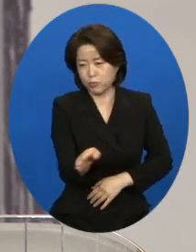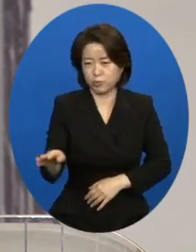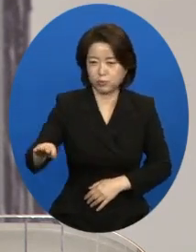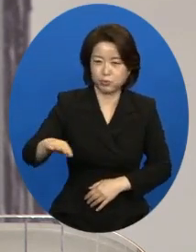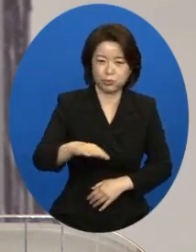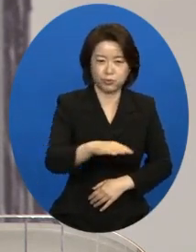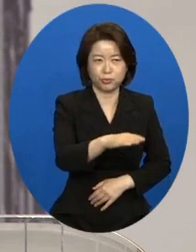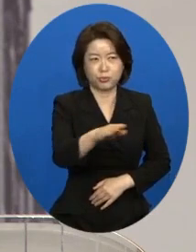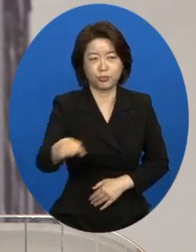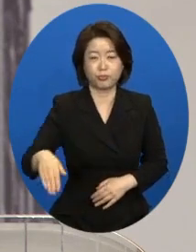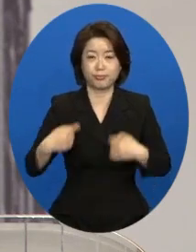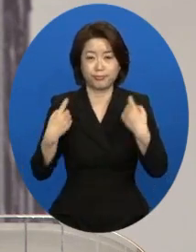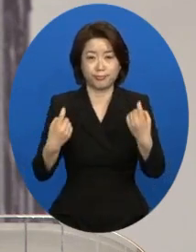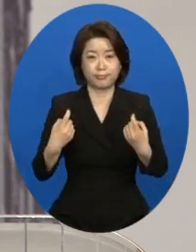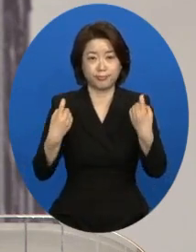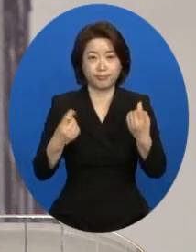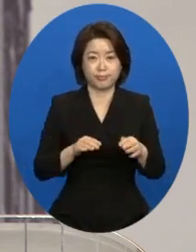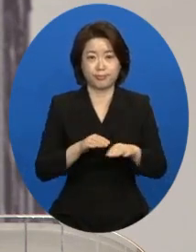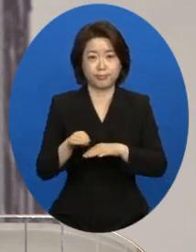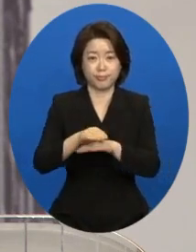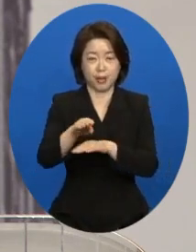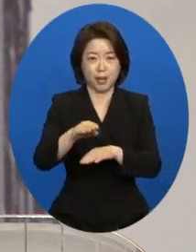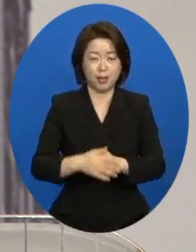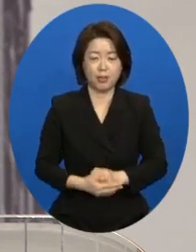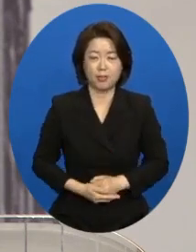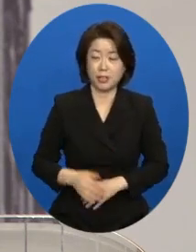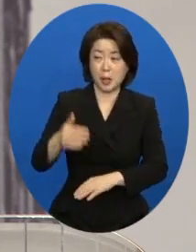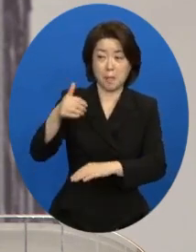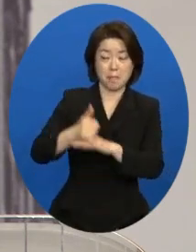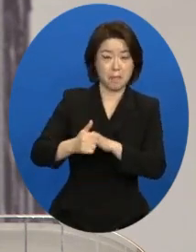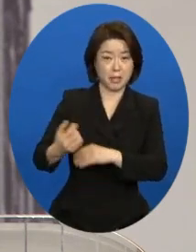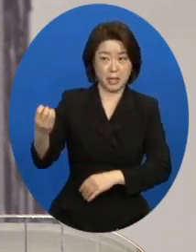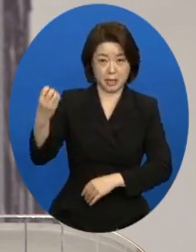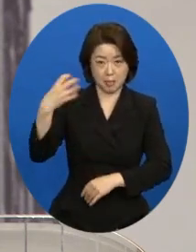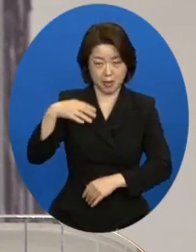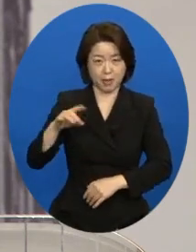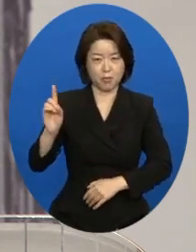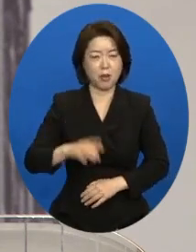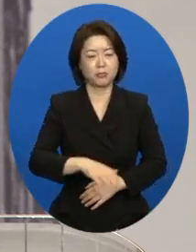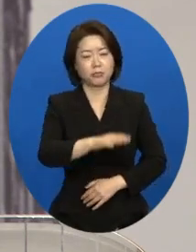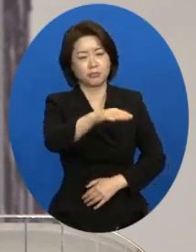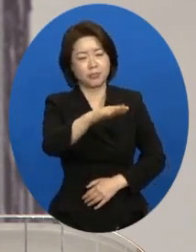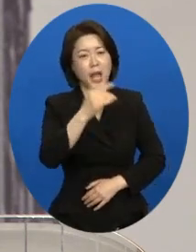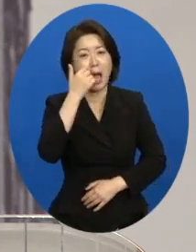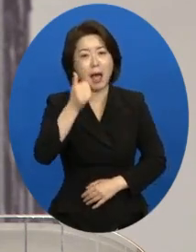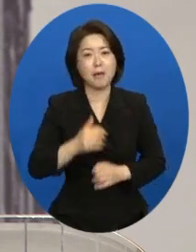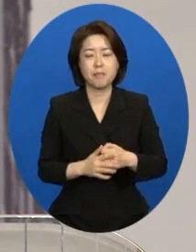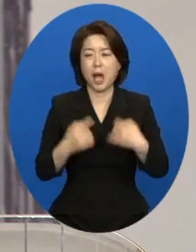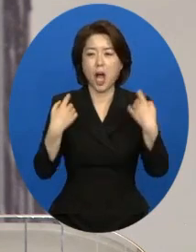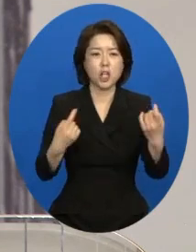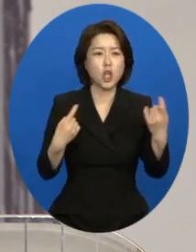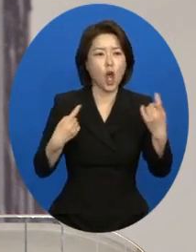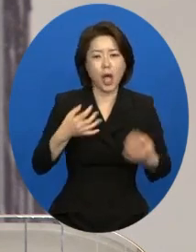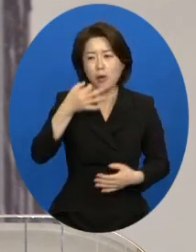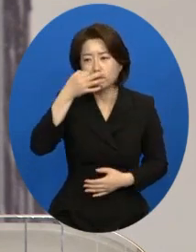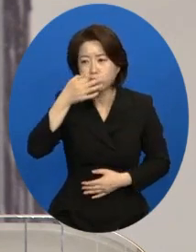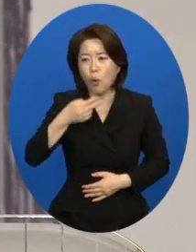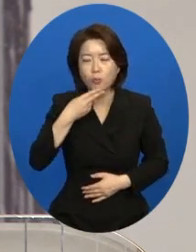포함되어 있습니다. 한참 가고 있는데 막내가 이런 얘기를 하는 거예요. 아빠, 여행이 안 보여.